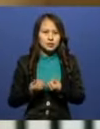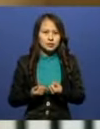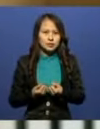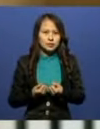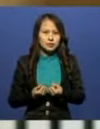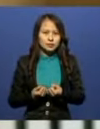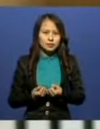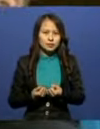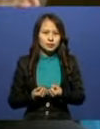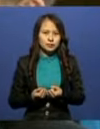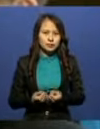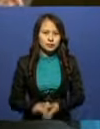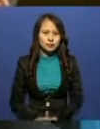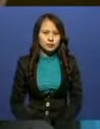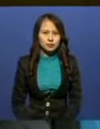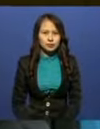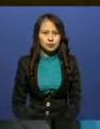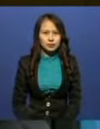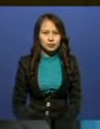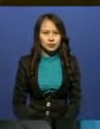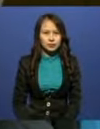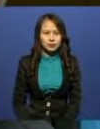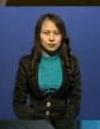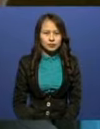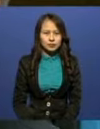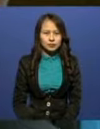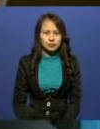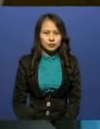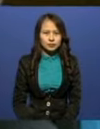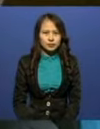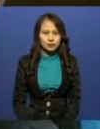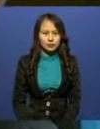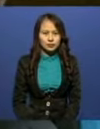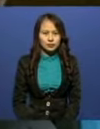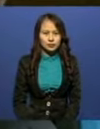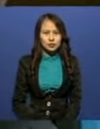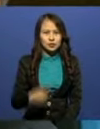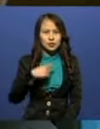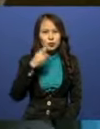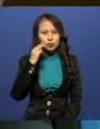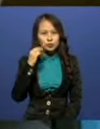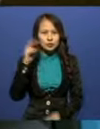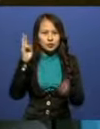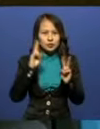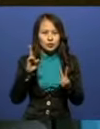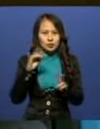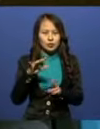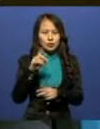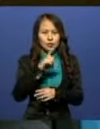таяқ алып келдім де шығарып алдым. Мен үлкен ерлік жасадым ба, жасағаным ба, мен ол жағын білмеймін. Негізі бірақ адамдар бір